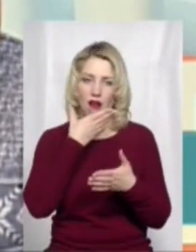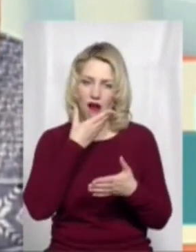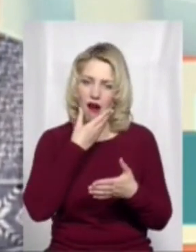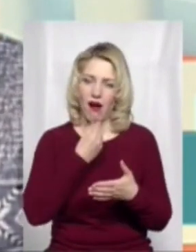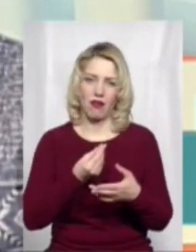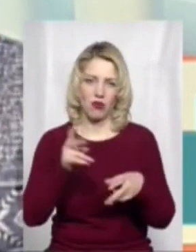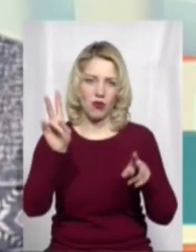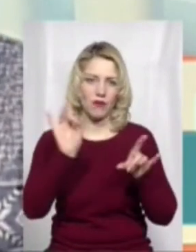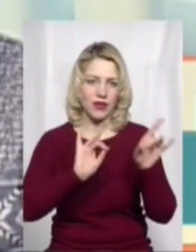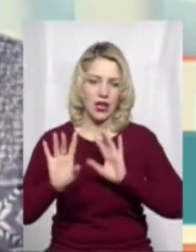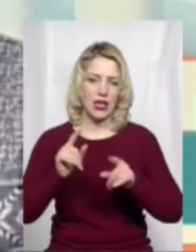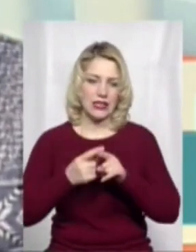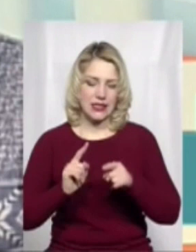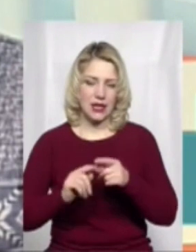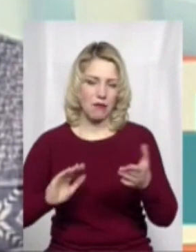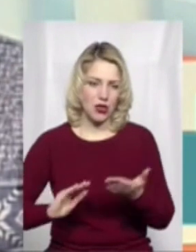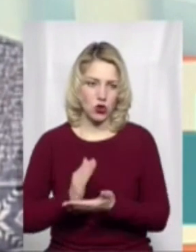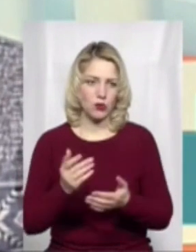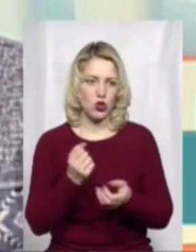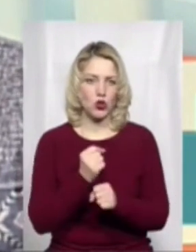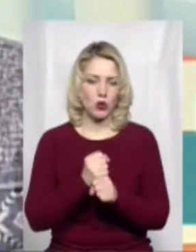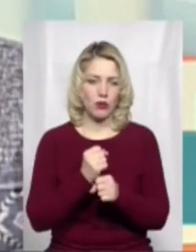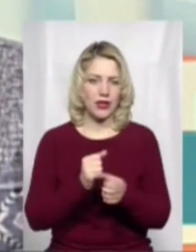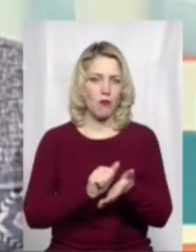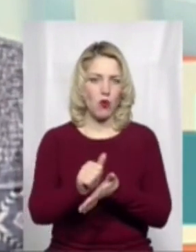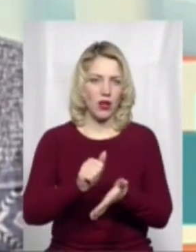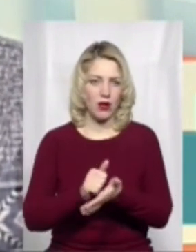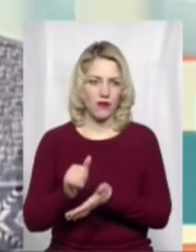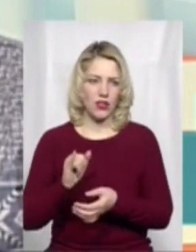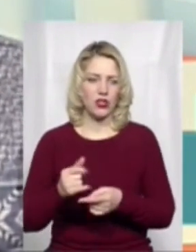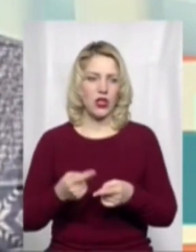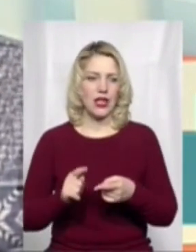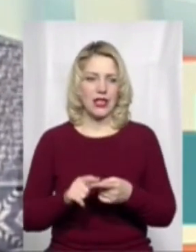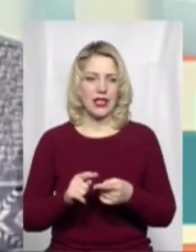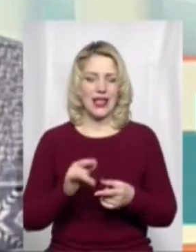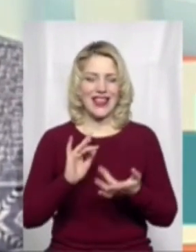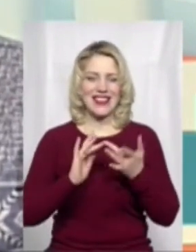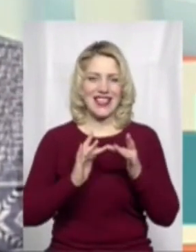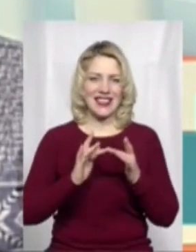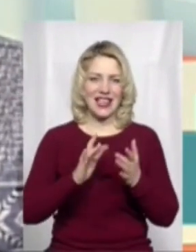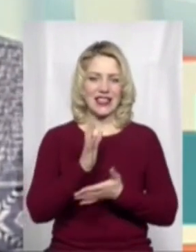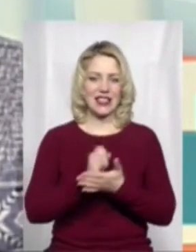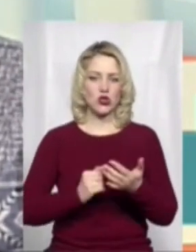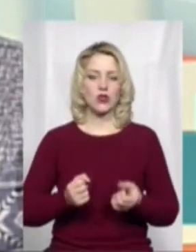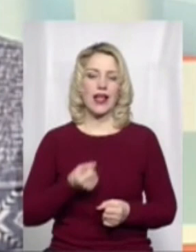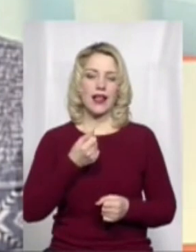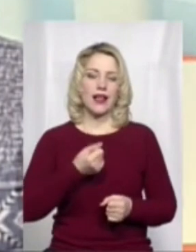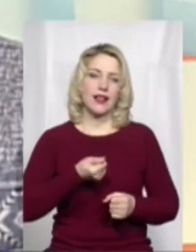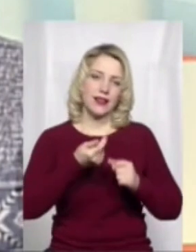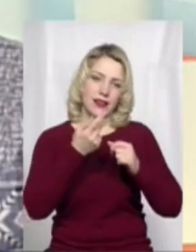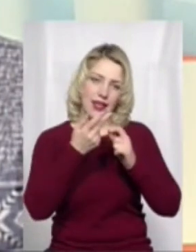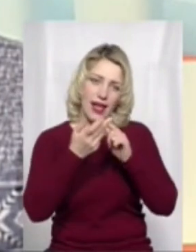цим маршрутам, видати і поліграфію, і інтернет-ресурси декількома мовами. Наприклад, зараз